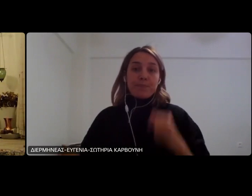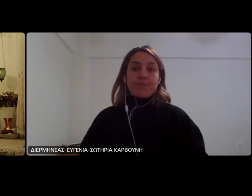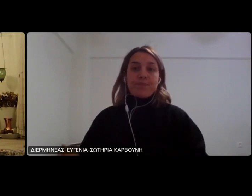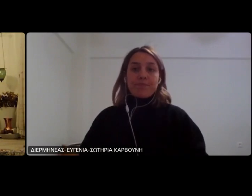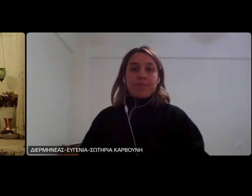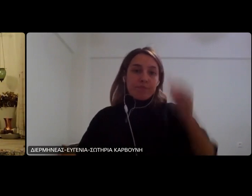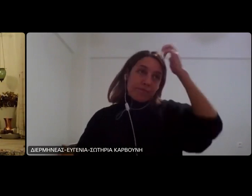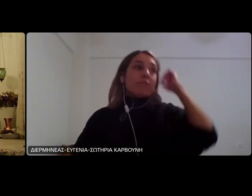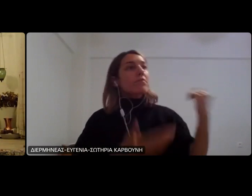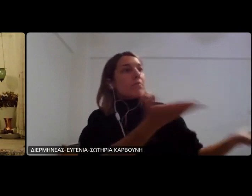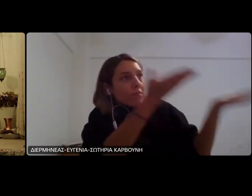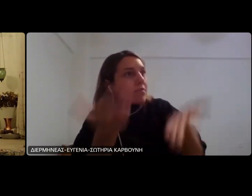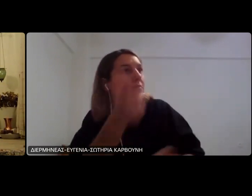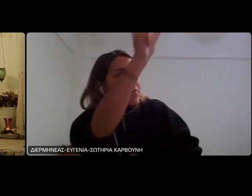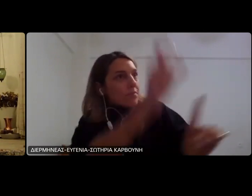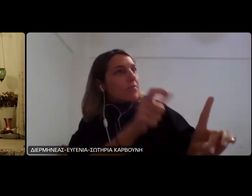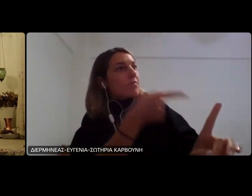Σούλα, είχες το λόγο.